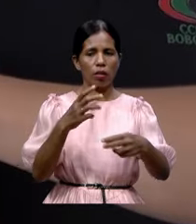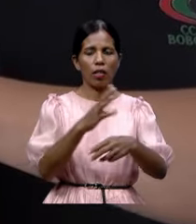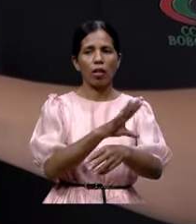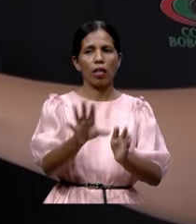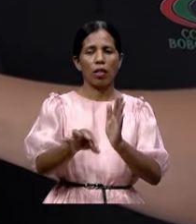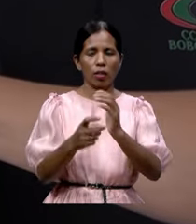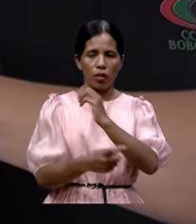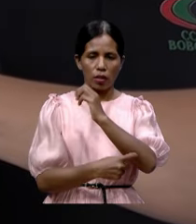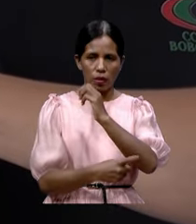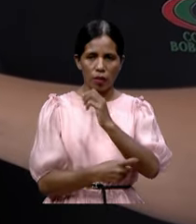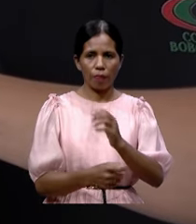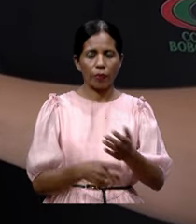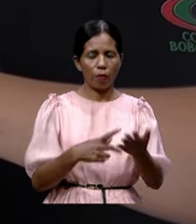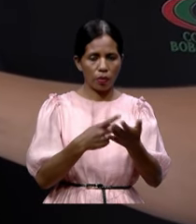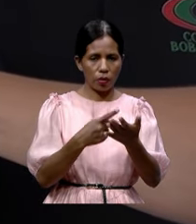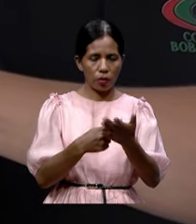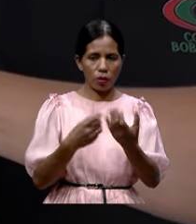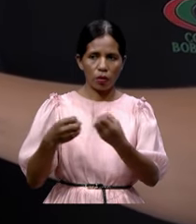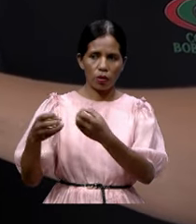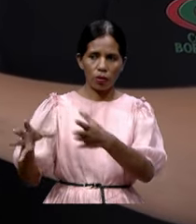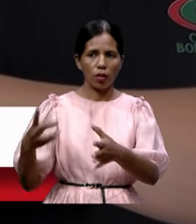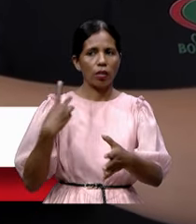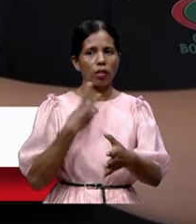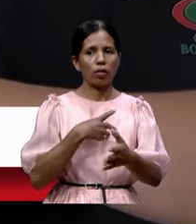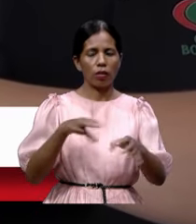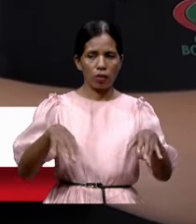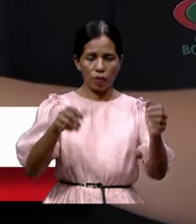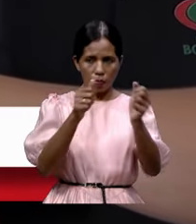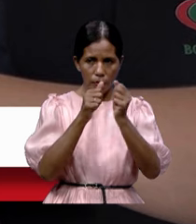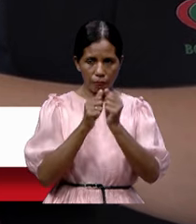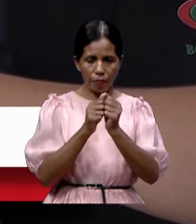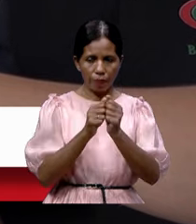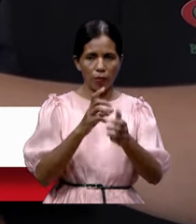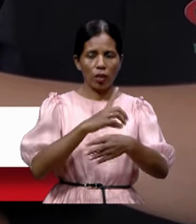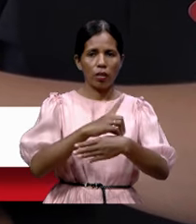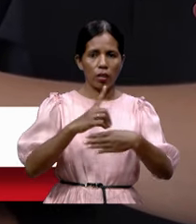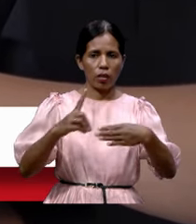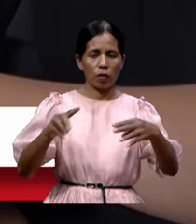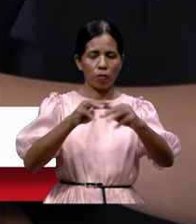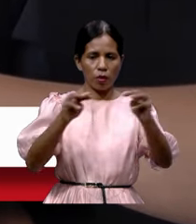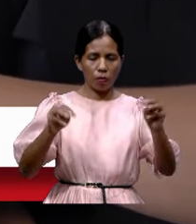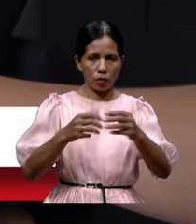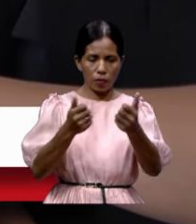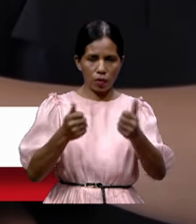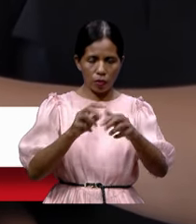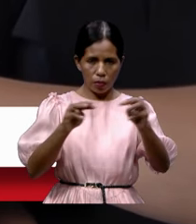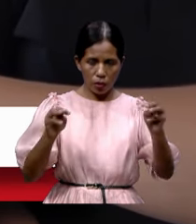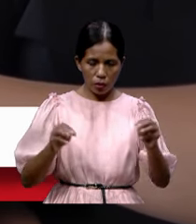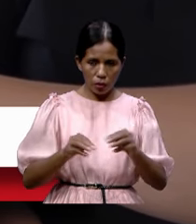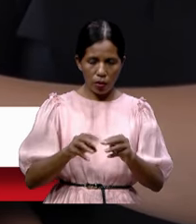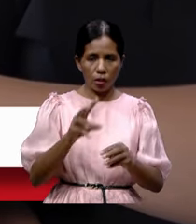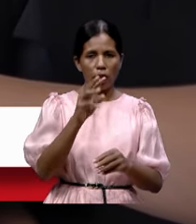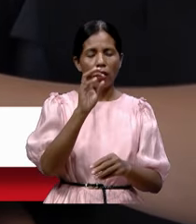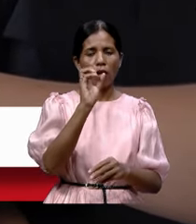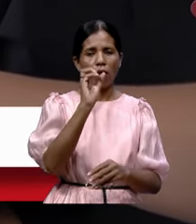Bah proyek sira abandonan ne maka ita atu servis amo tu ko dirasaun munisipiu autra munisipiu diatur obras pu